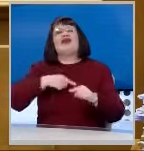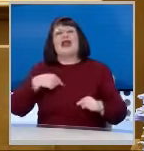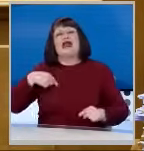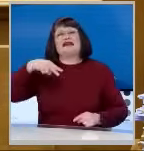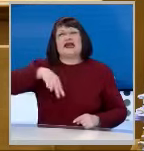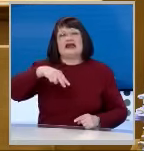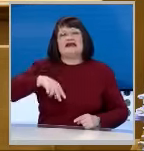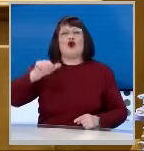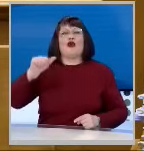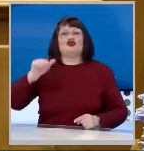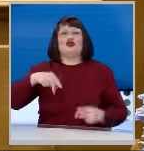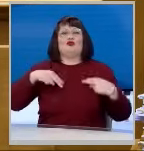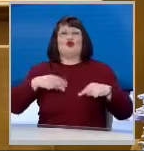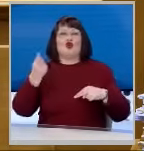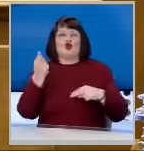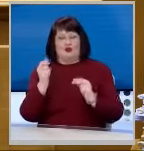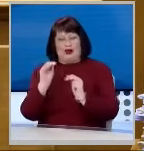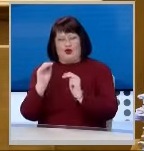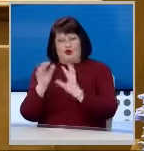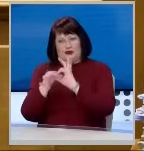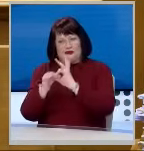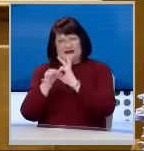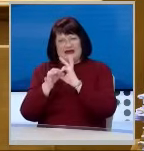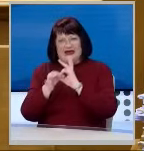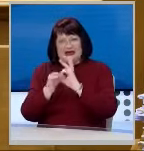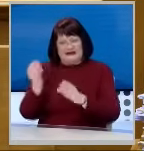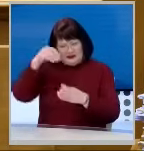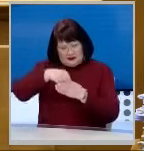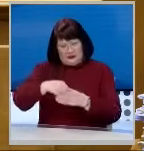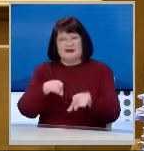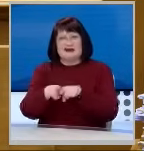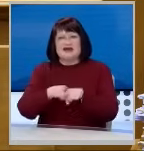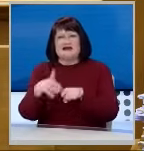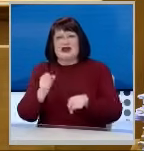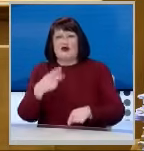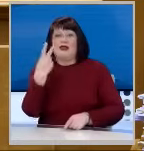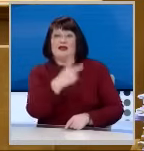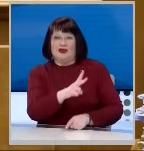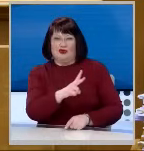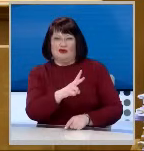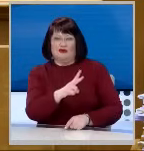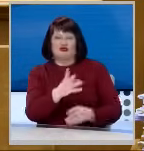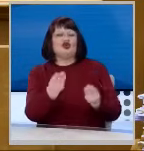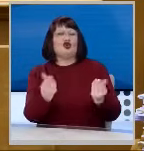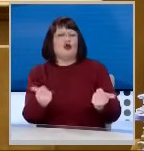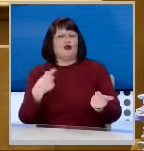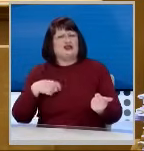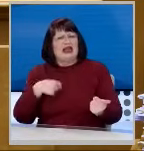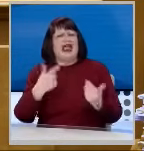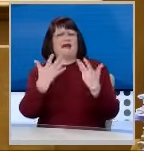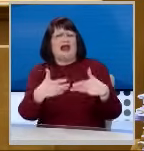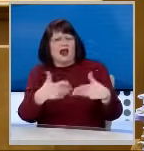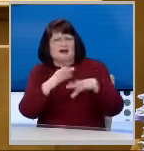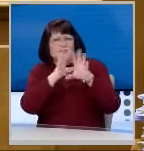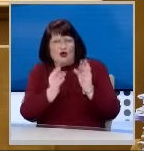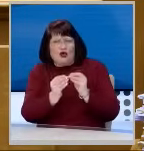υπουργείου οικονομικών με πλήρη εμπλοκή των δικών σας μηχανισμών χωρίς